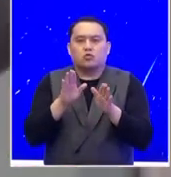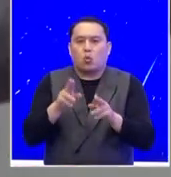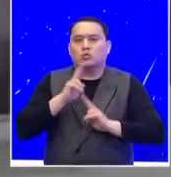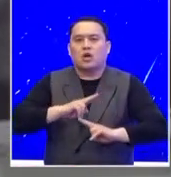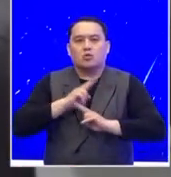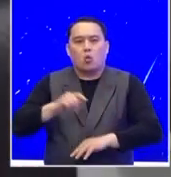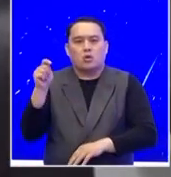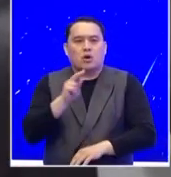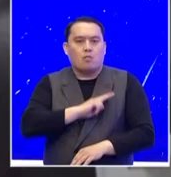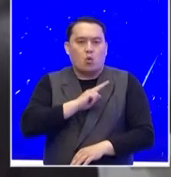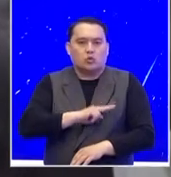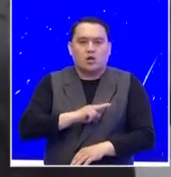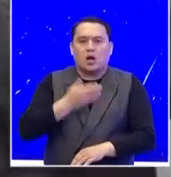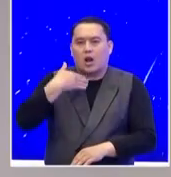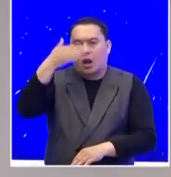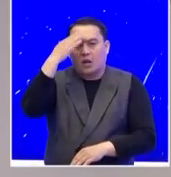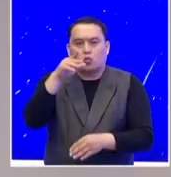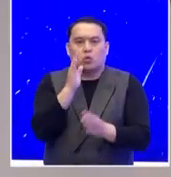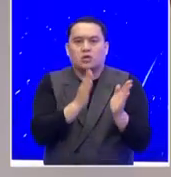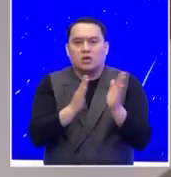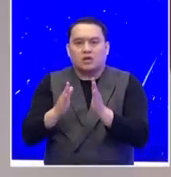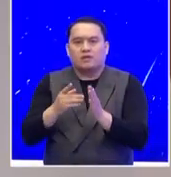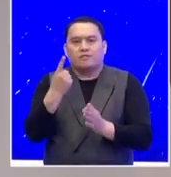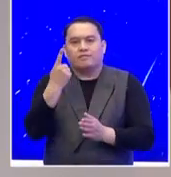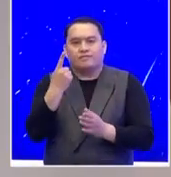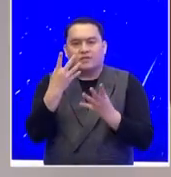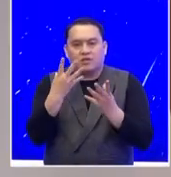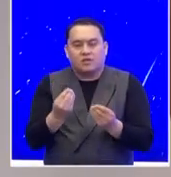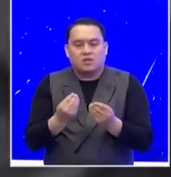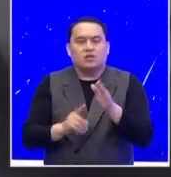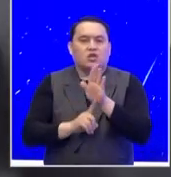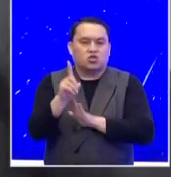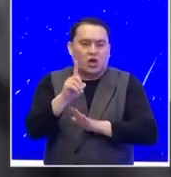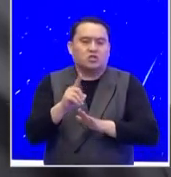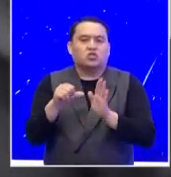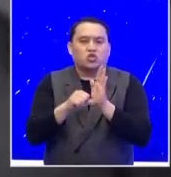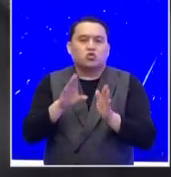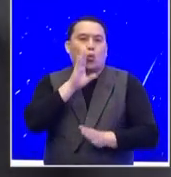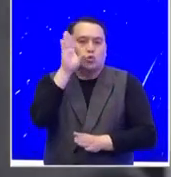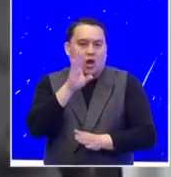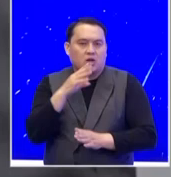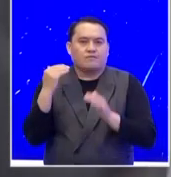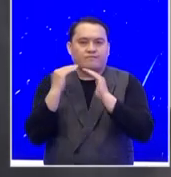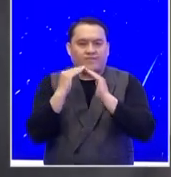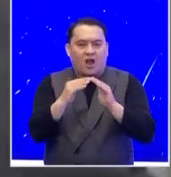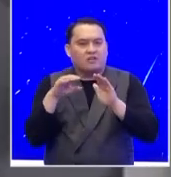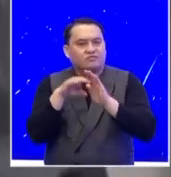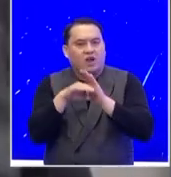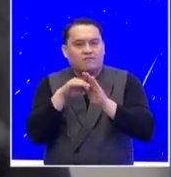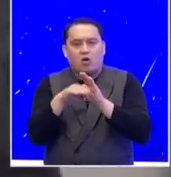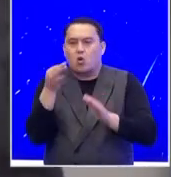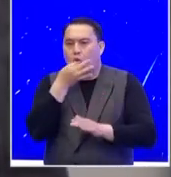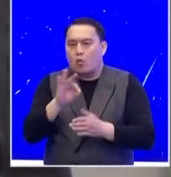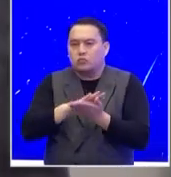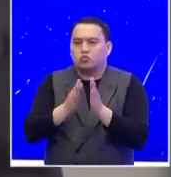сотрудникам. Работают они по летнему распорядку. День начинается с 6 утра. В теплице санитарные меры предосторожности соблюдаются в